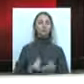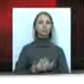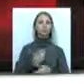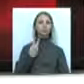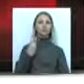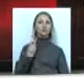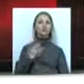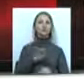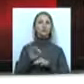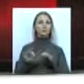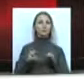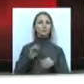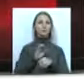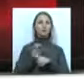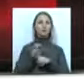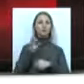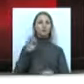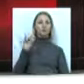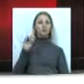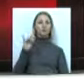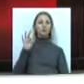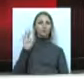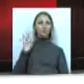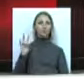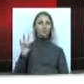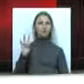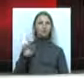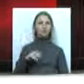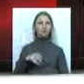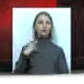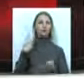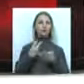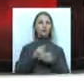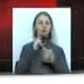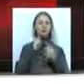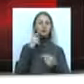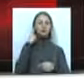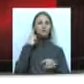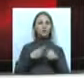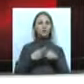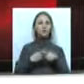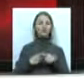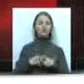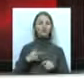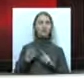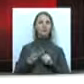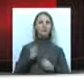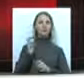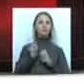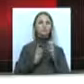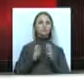қарсы вакцина өндіретін желісі. Екіншісі Қазақ алтын технология кәсіпорнының Ақсу және Бестөбе кеніштеріндегі қайта